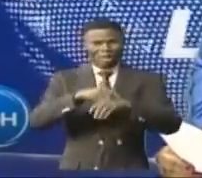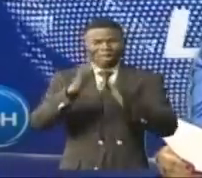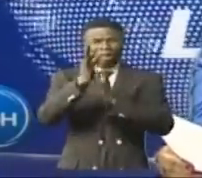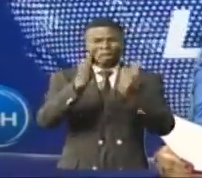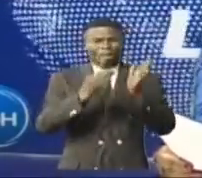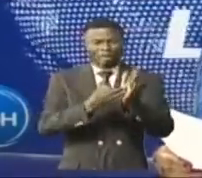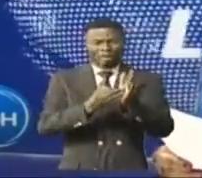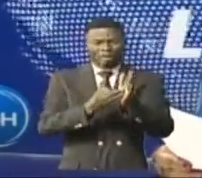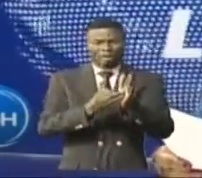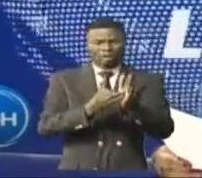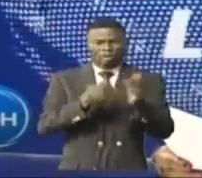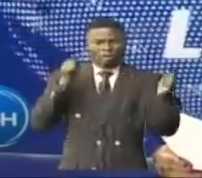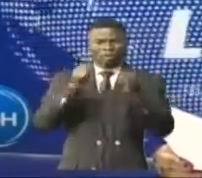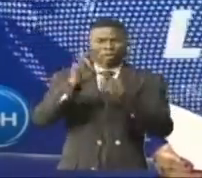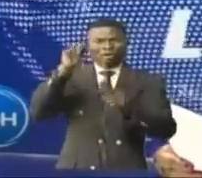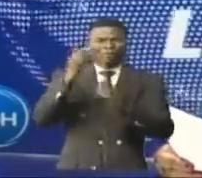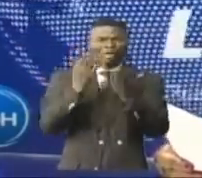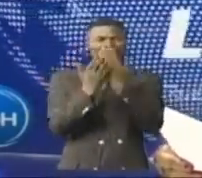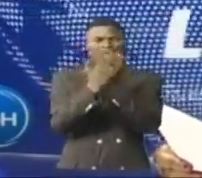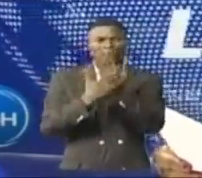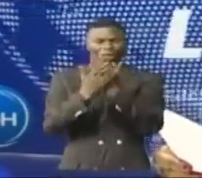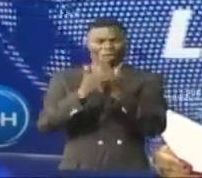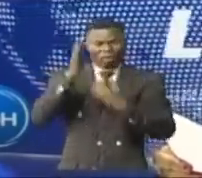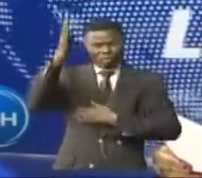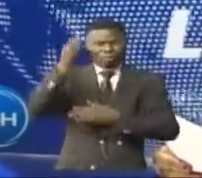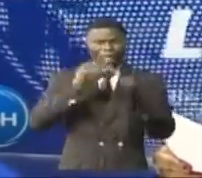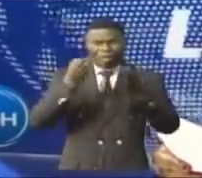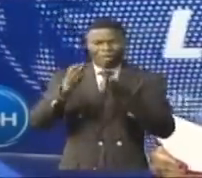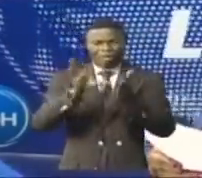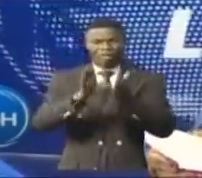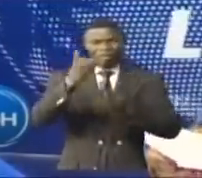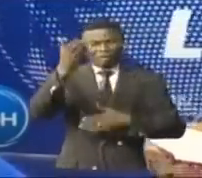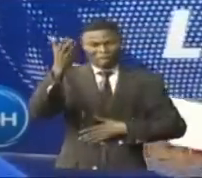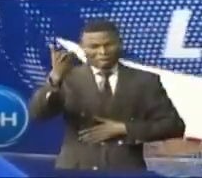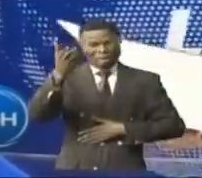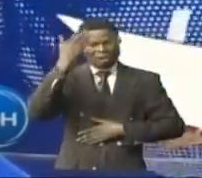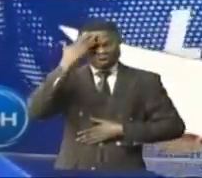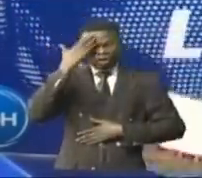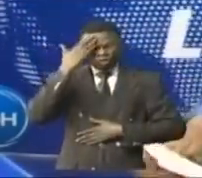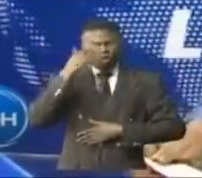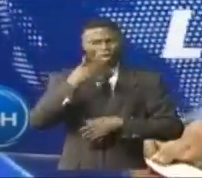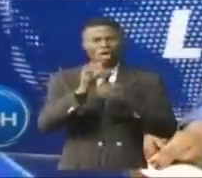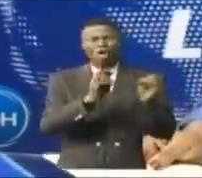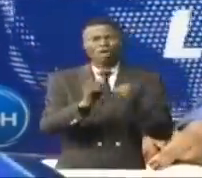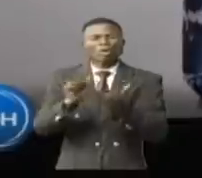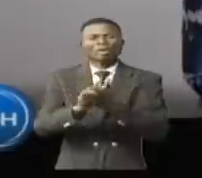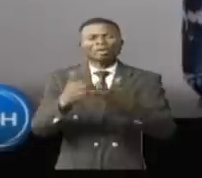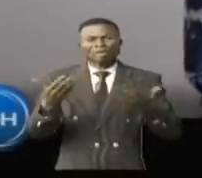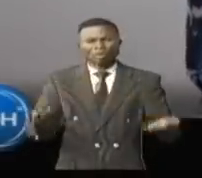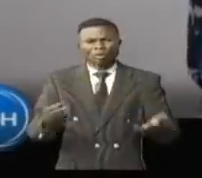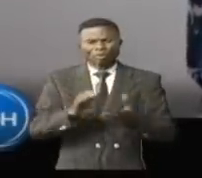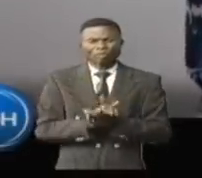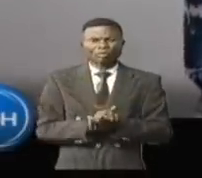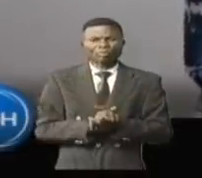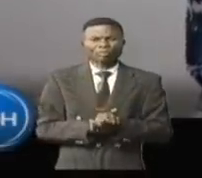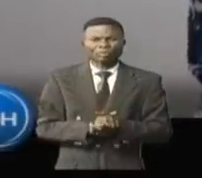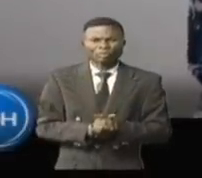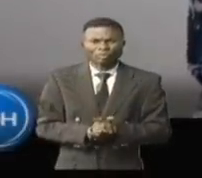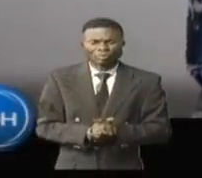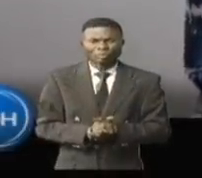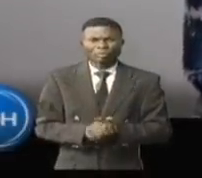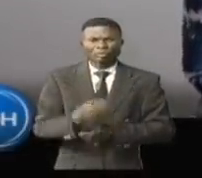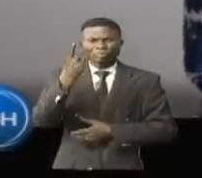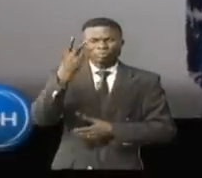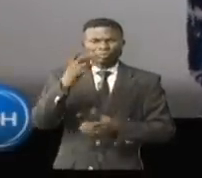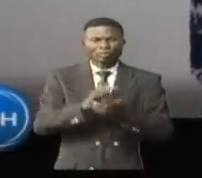18 jusqu'au 20 juillet prochain. Des précisions dans ce reportage signé Yvette Makuntima. Il s'agit d'un modèle d'éducation qui trouve